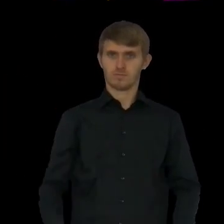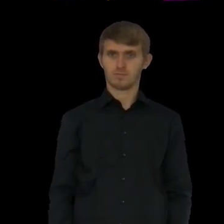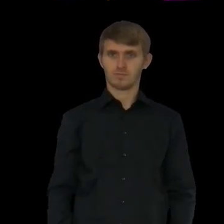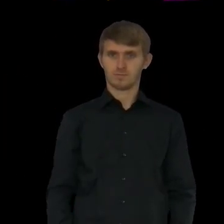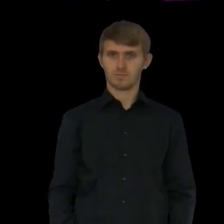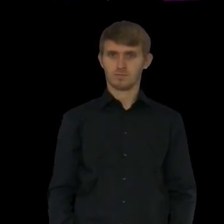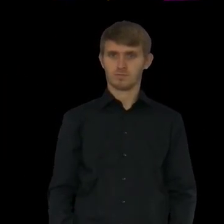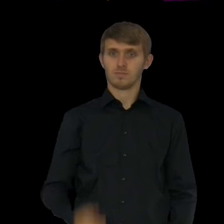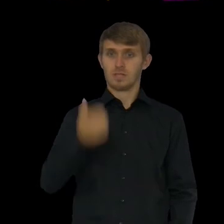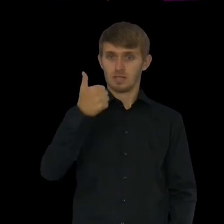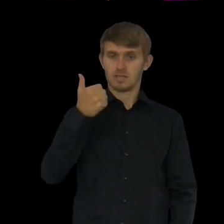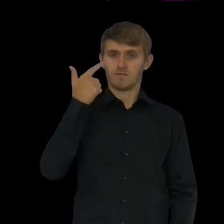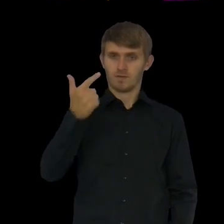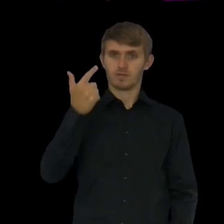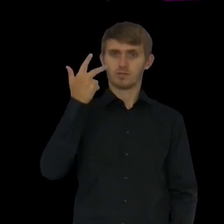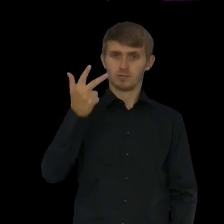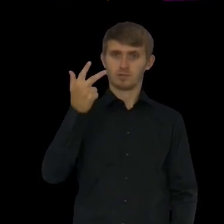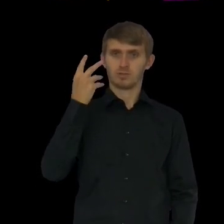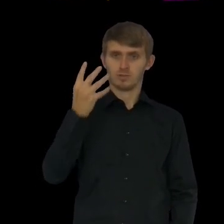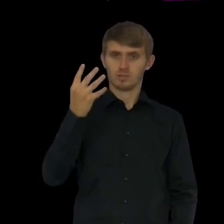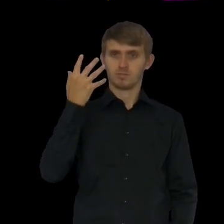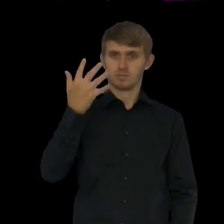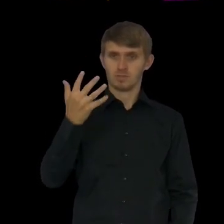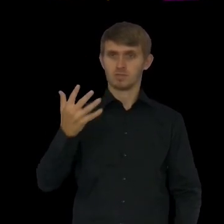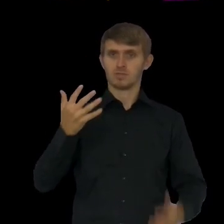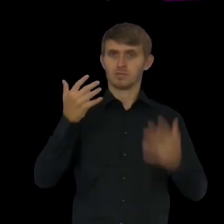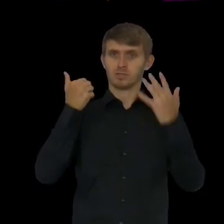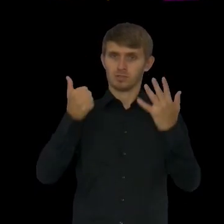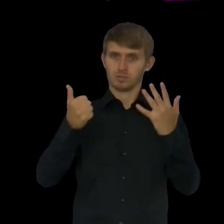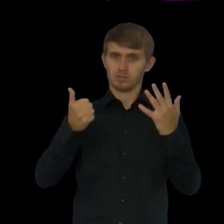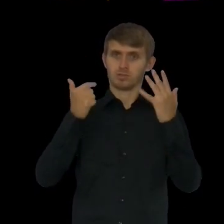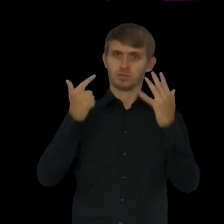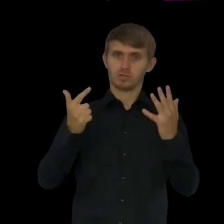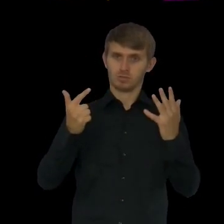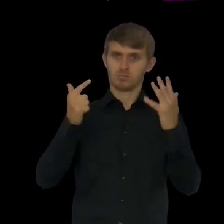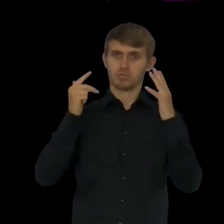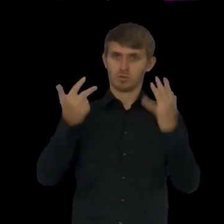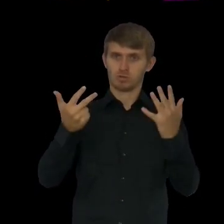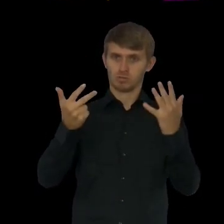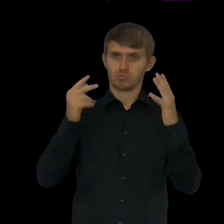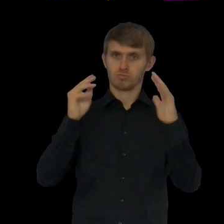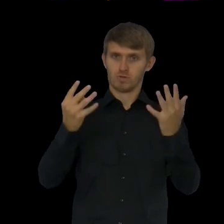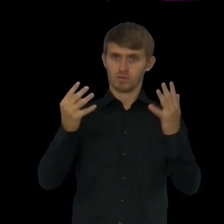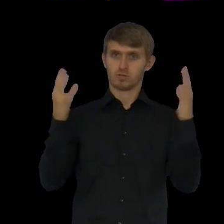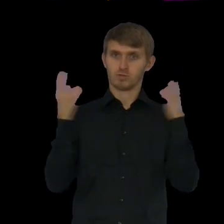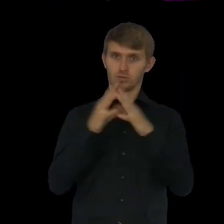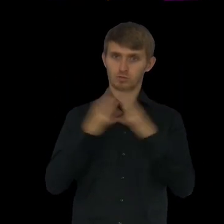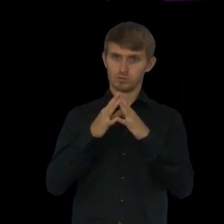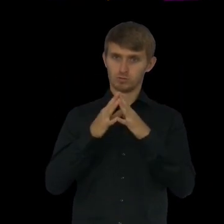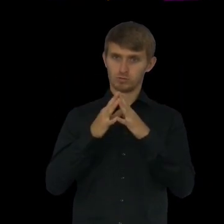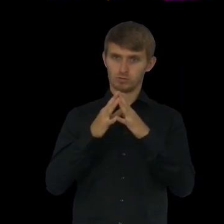1 2 3 4 5 6 7 8 9 10